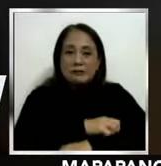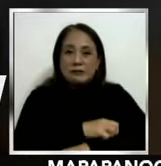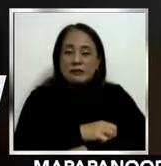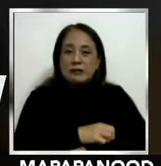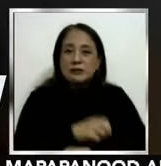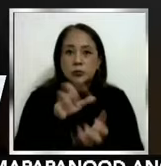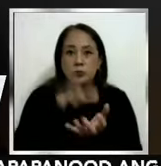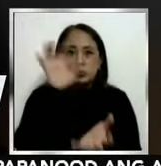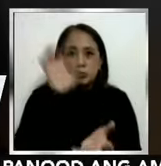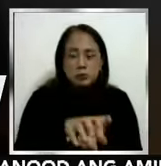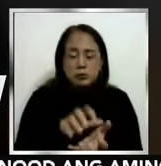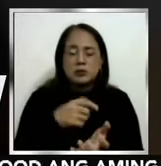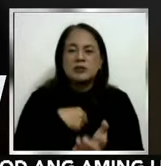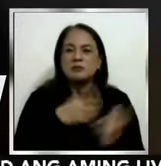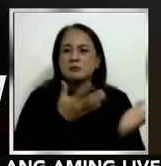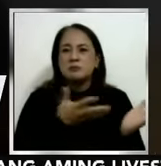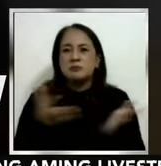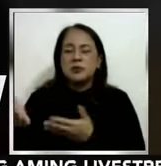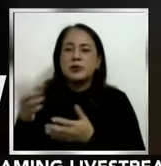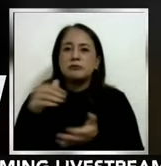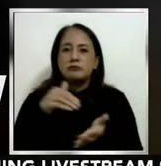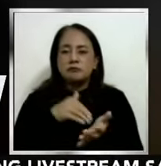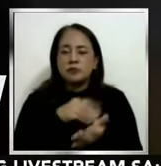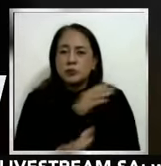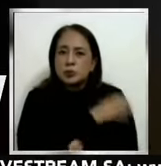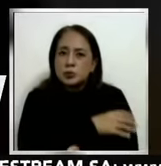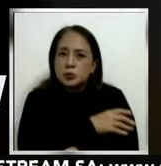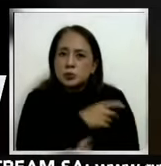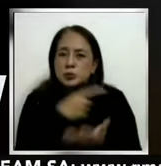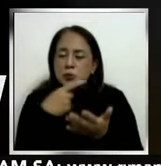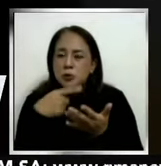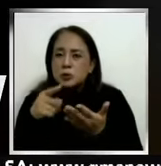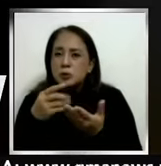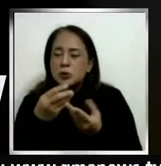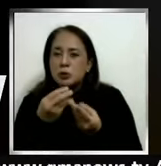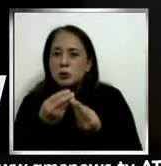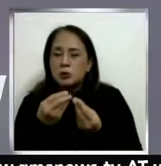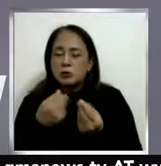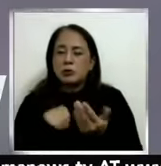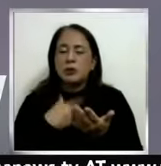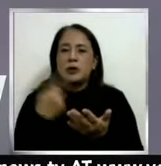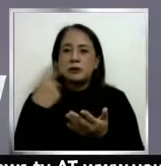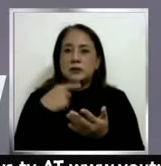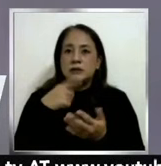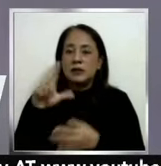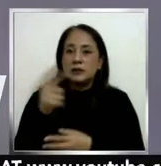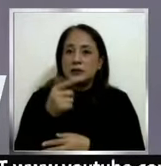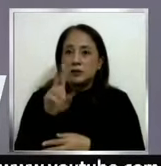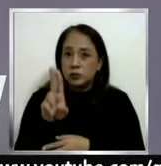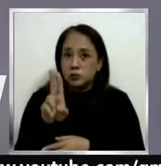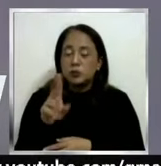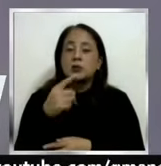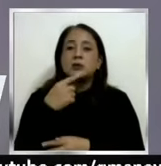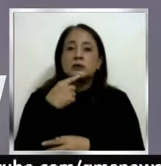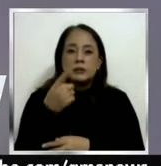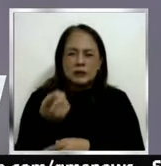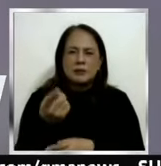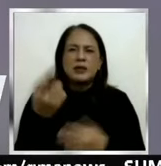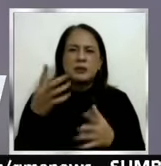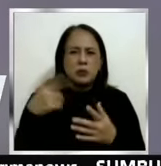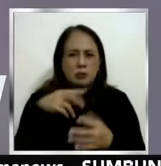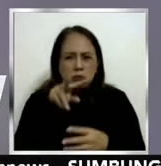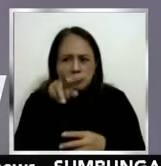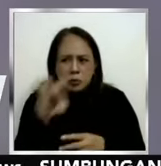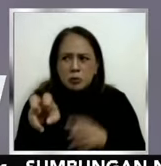agad dinala sa pagamutan ng biktima na nagtamo na mga sugat sa kanyang binti. Ayon sa lokal na pamahalaan ng bayan ng Lantawan, matagal na raw may nakikitang buhaya sa